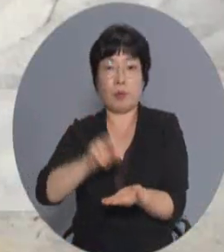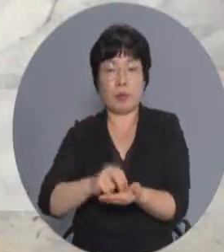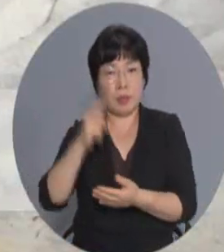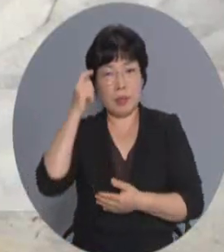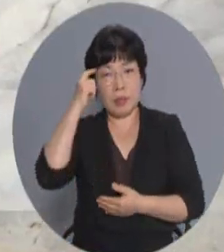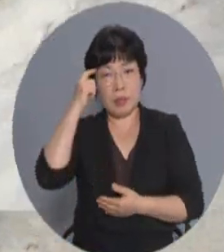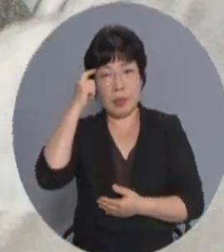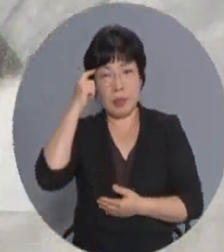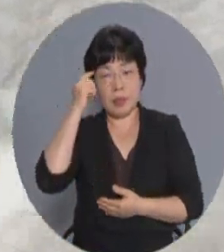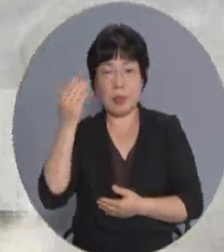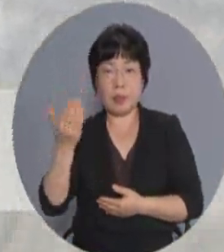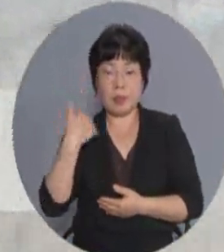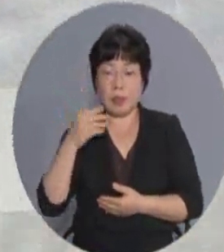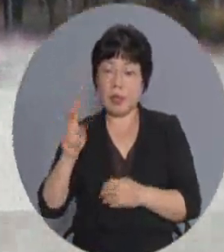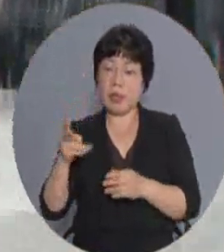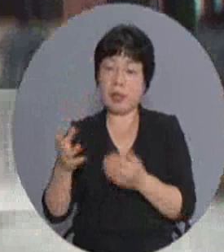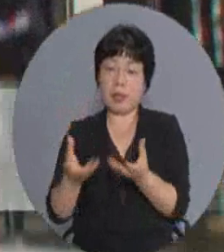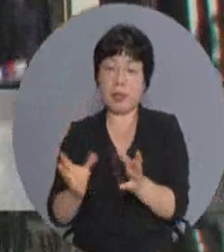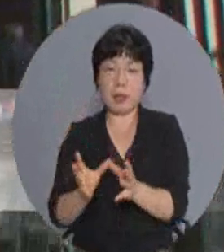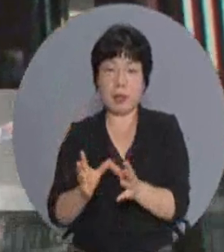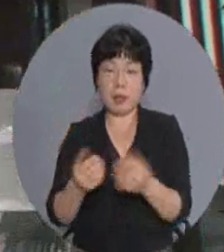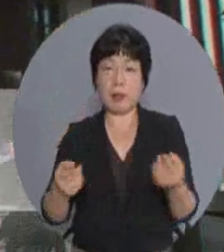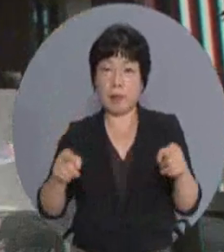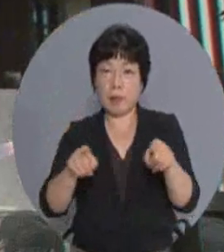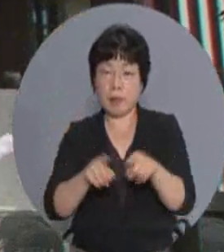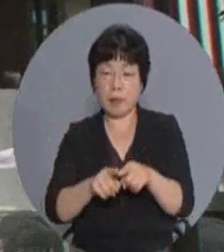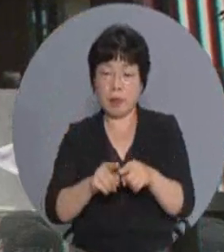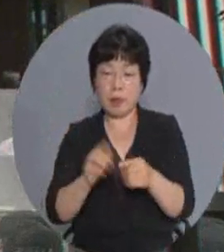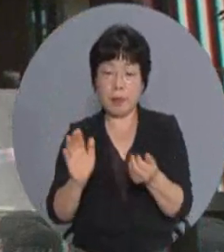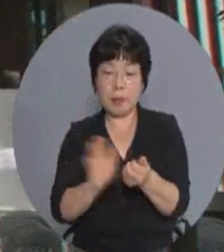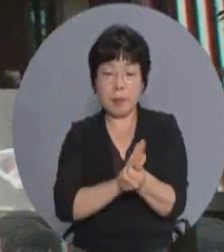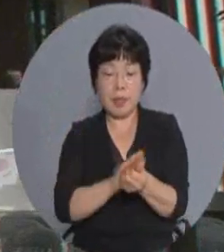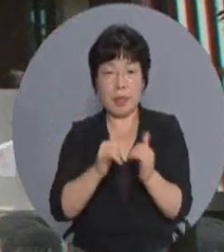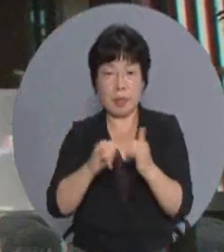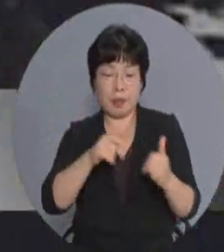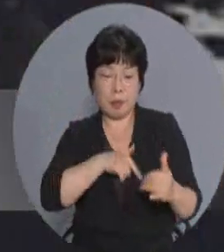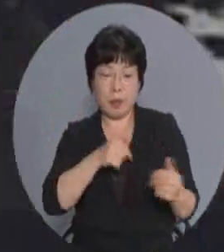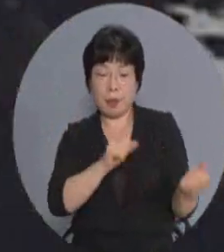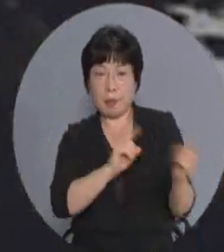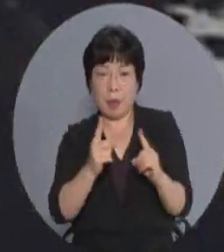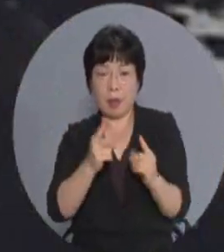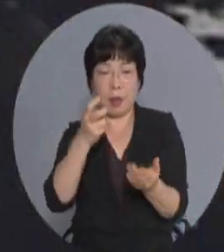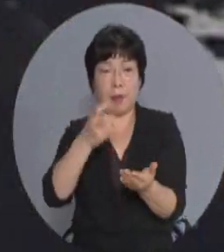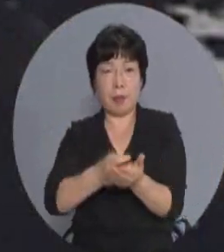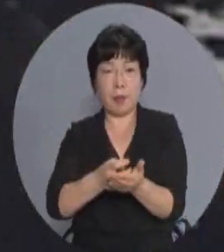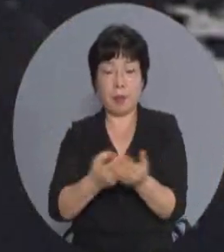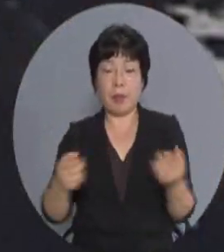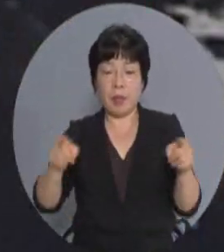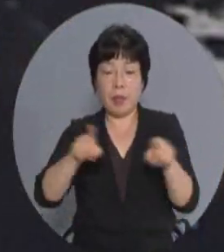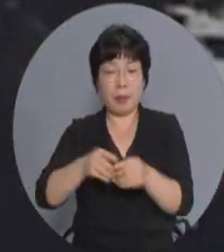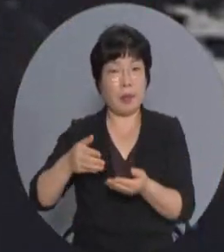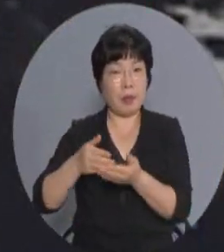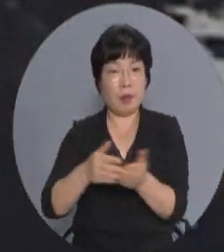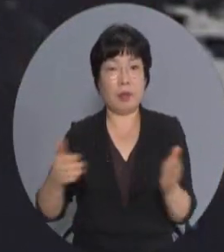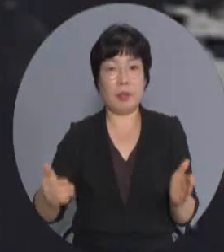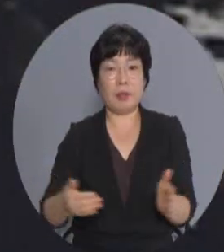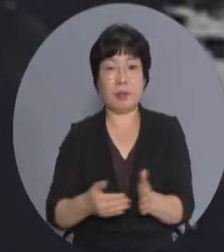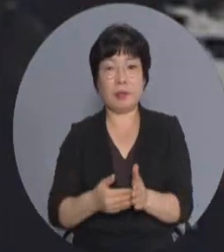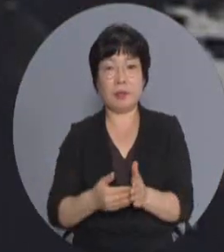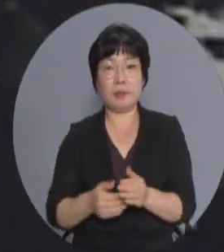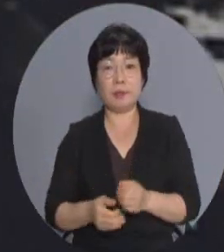한다며 최근 야당 의원들과 함께 위안부 피해자 명예훼손 처벌법을 공동 발했다고 덧붙였습니다